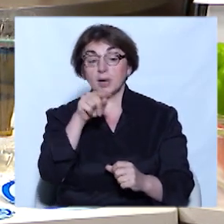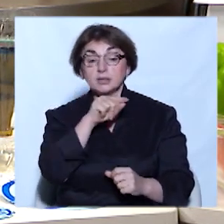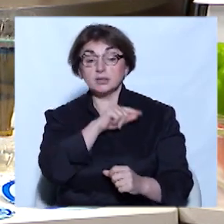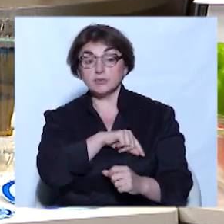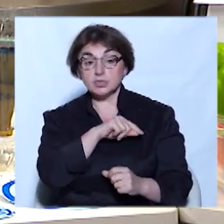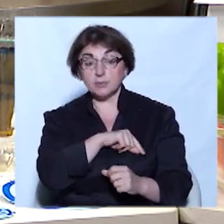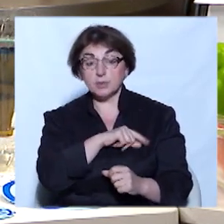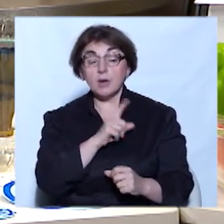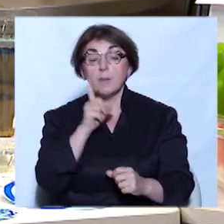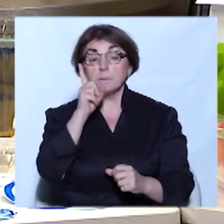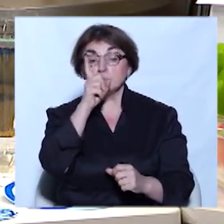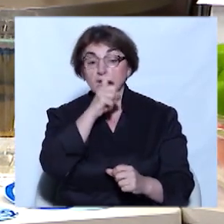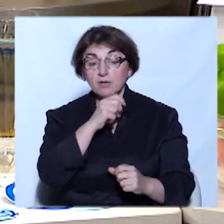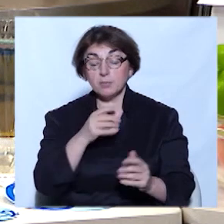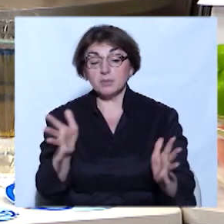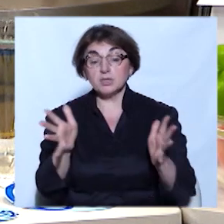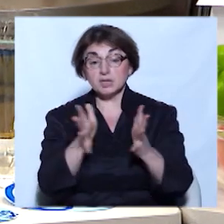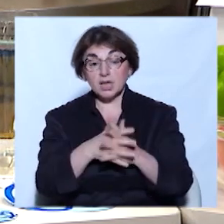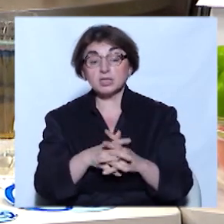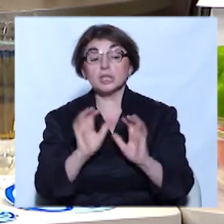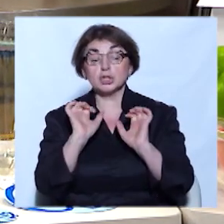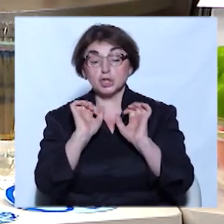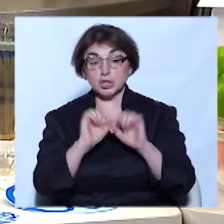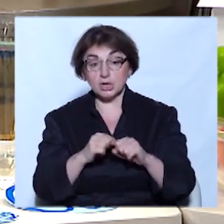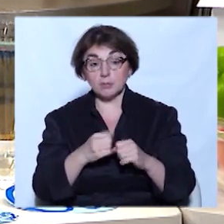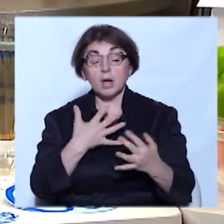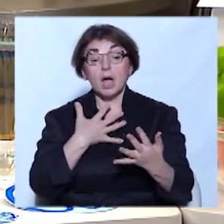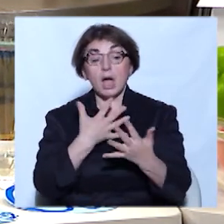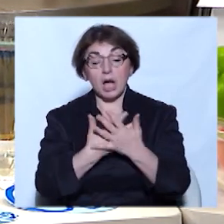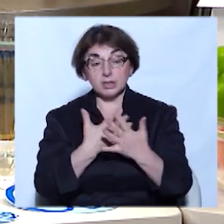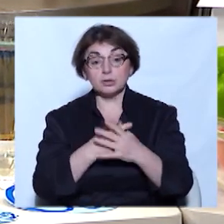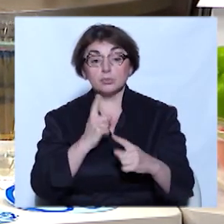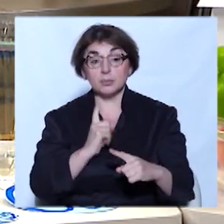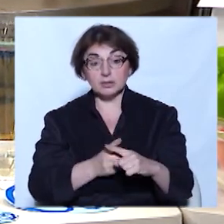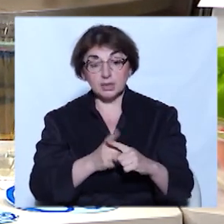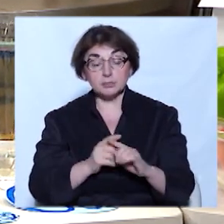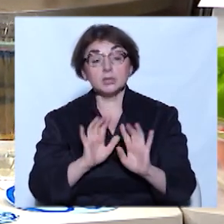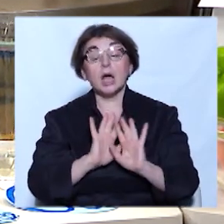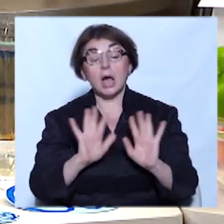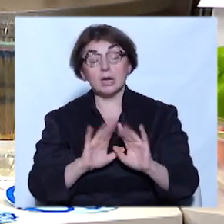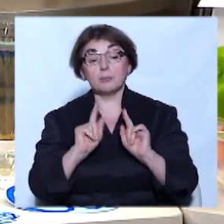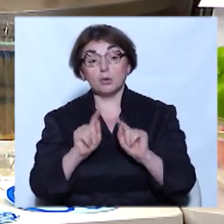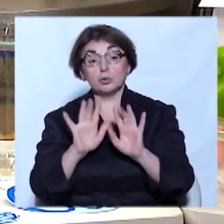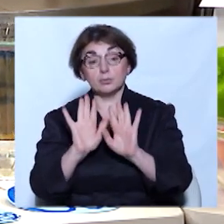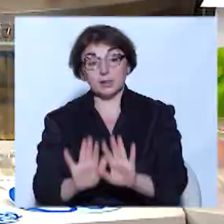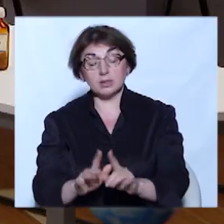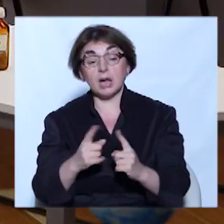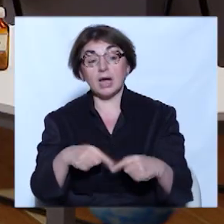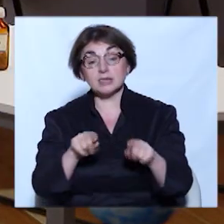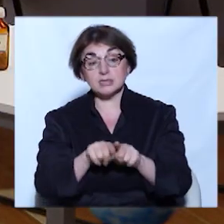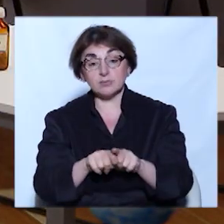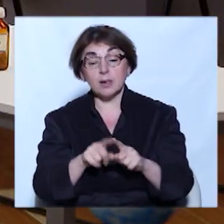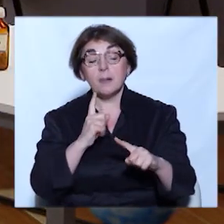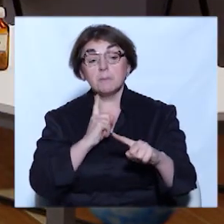რომ მჟავები რეაქციაში შედიან აქტიურ მეტალებთან და არა მარტო მათთან, ასევე